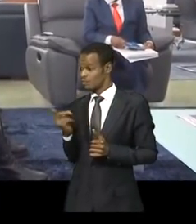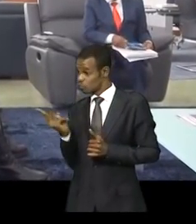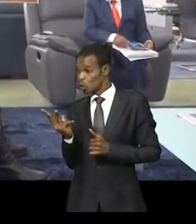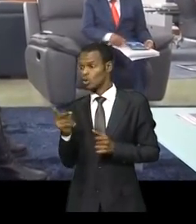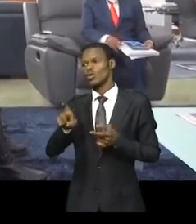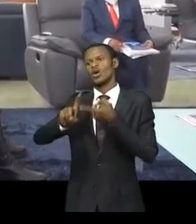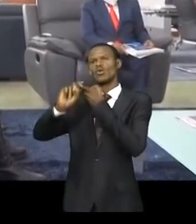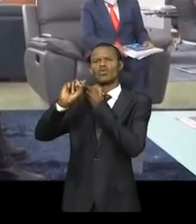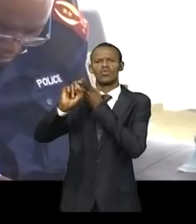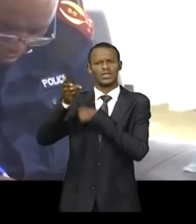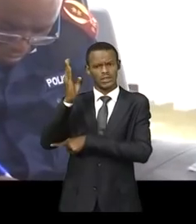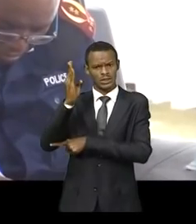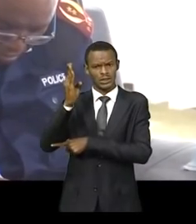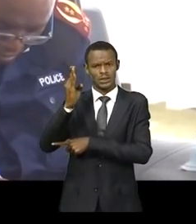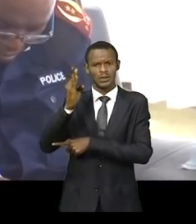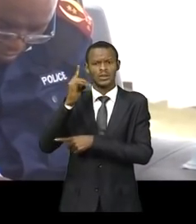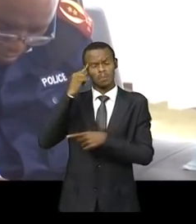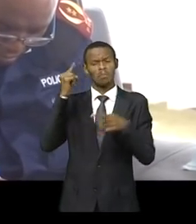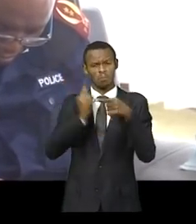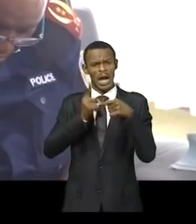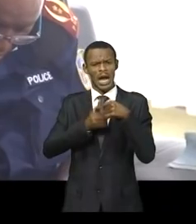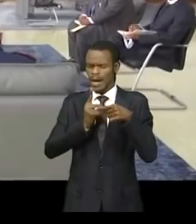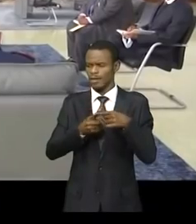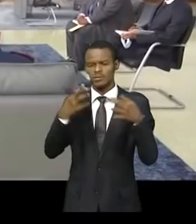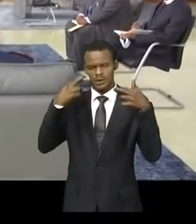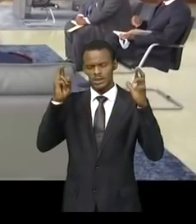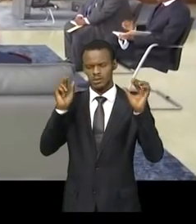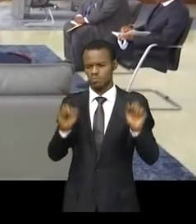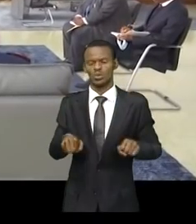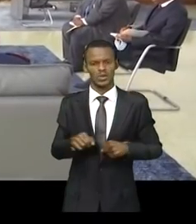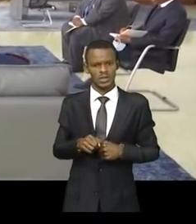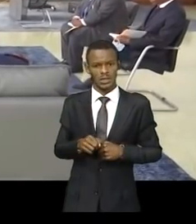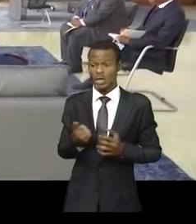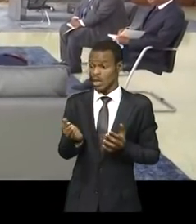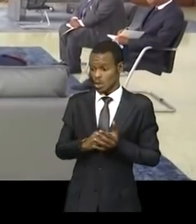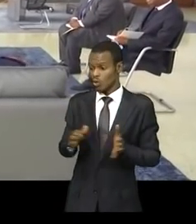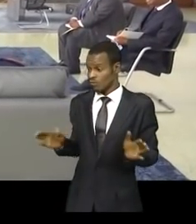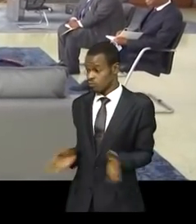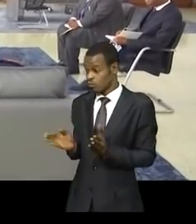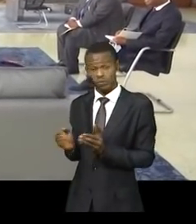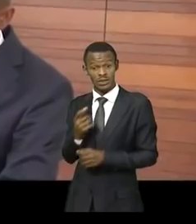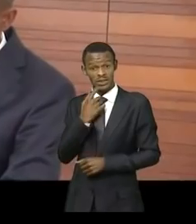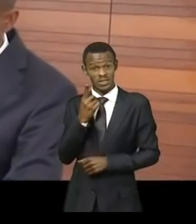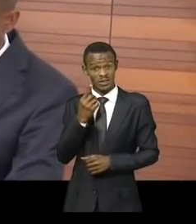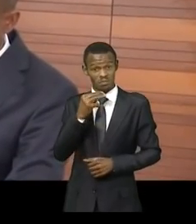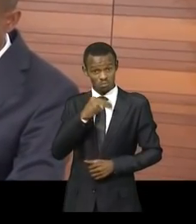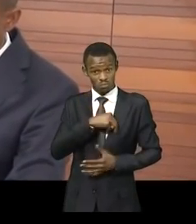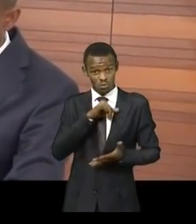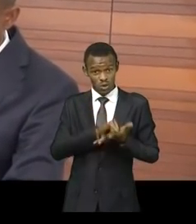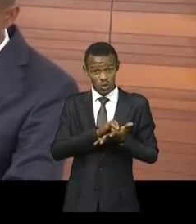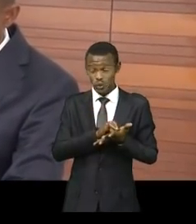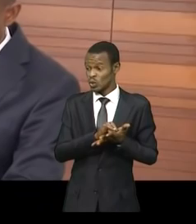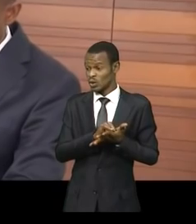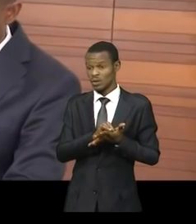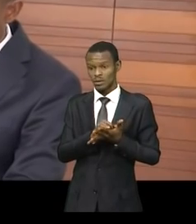fait, tout en étant optimiste, a dit Modeste Bahati à ses hôtes, avant d'ajouter que dans cette mission délicate, tous vos faits et